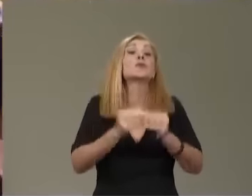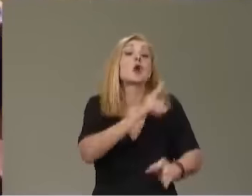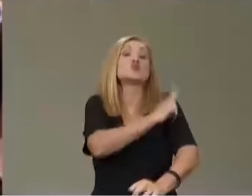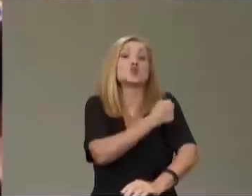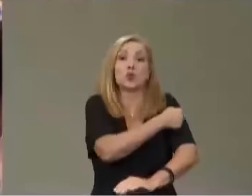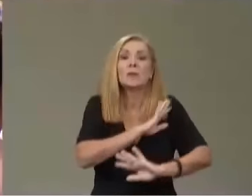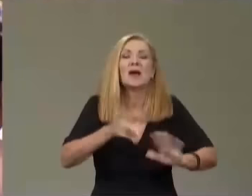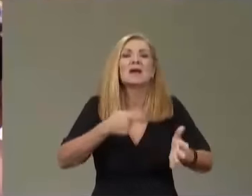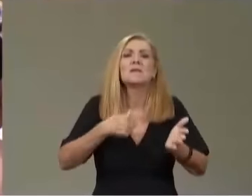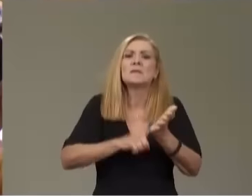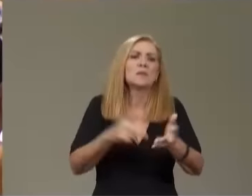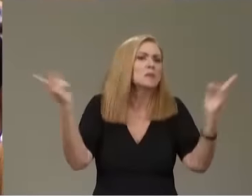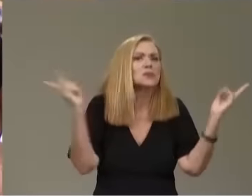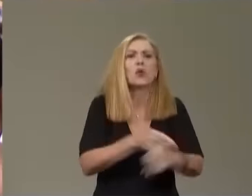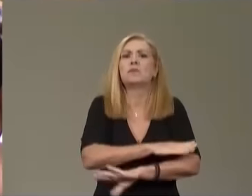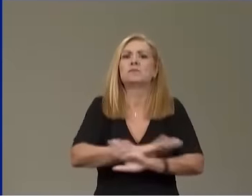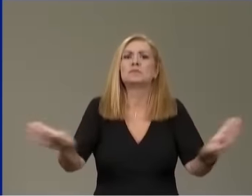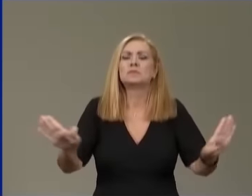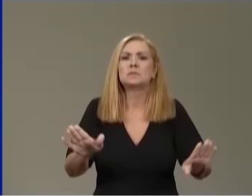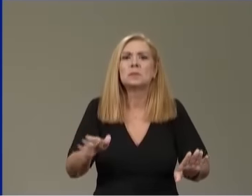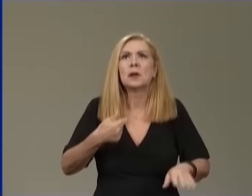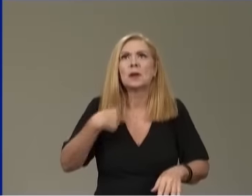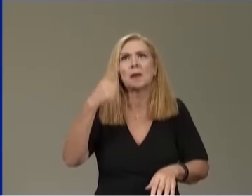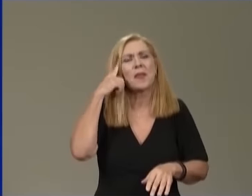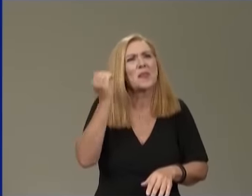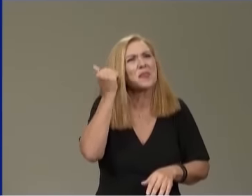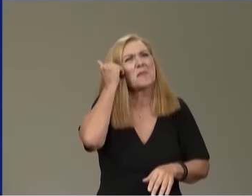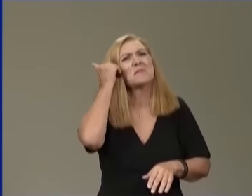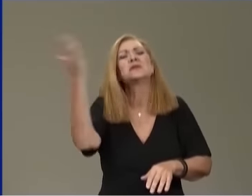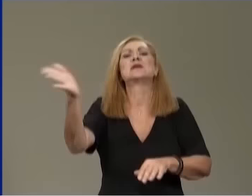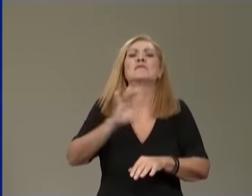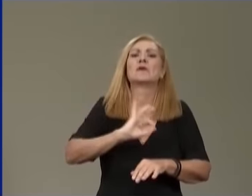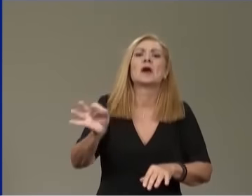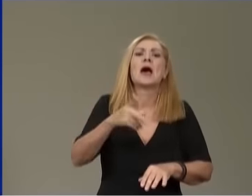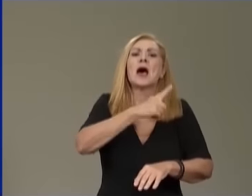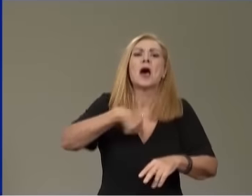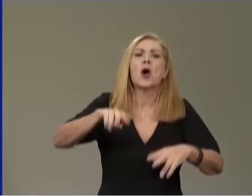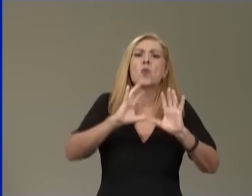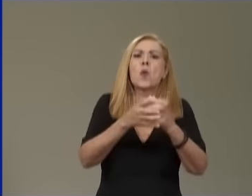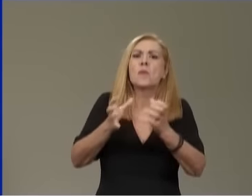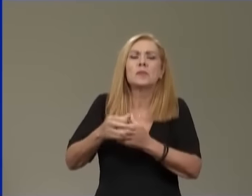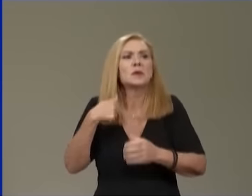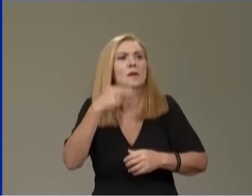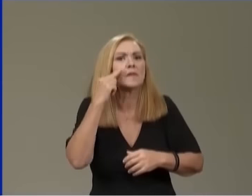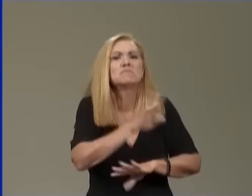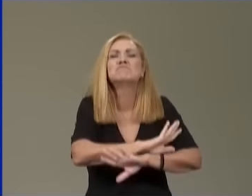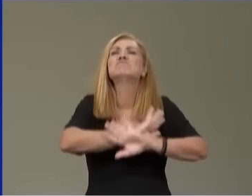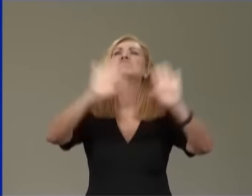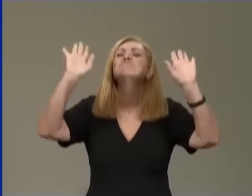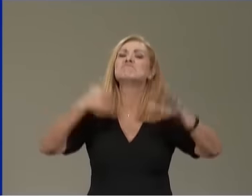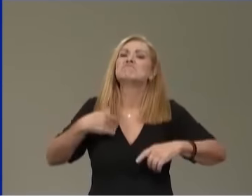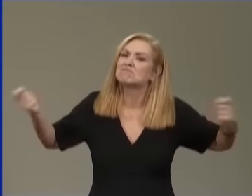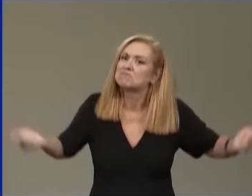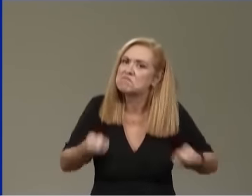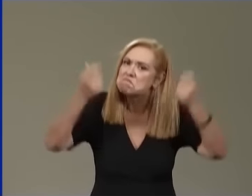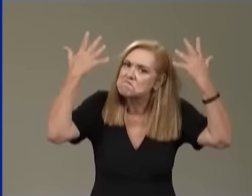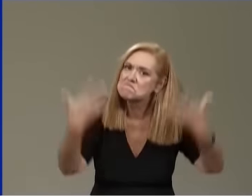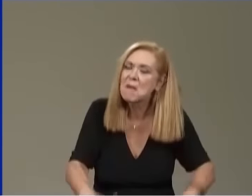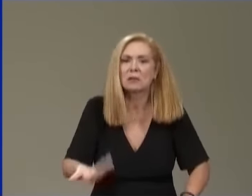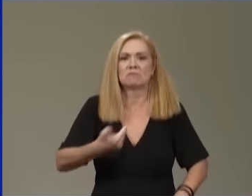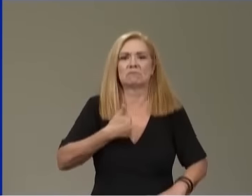αδιανόητο μέχρι πρότινος, γιατί συχνά τα κόμματα έβλεπαν το κράτος ως λάφερο. Έγινε πράξη από τη δική μας